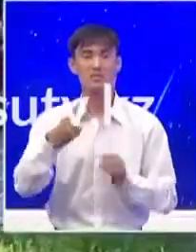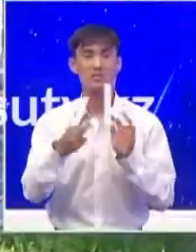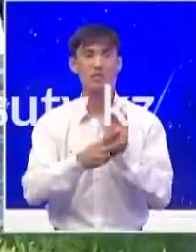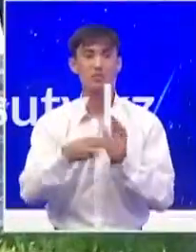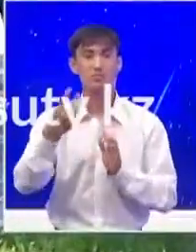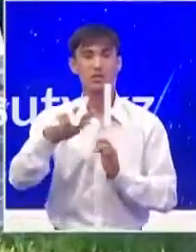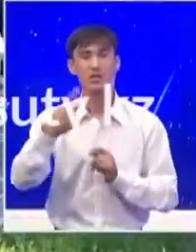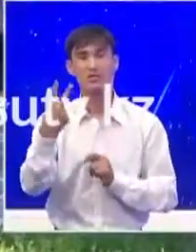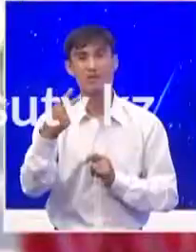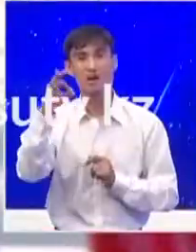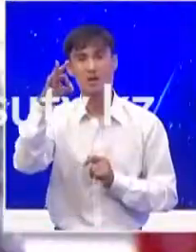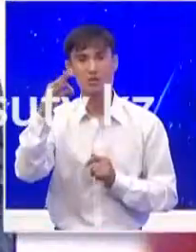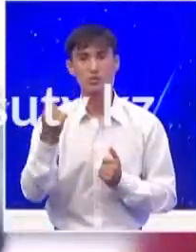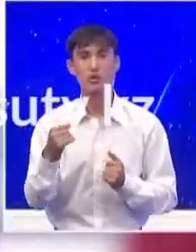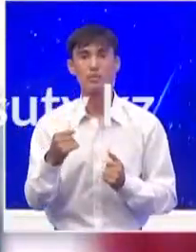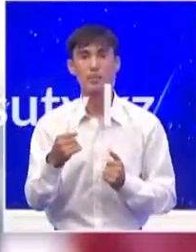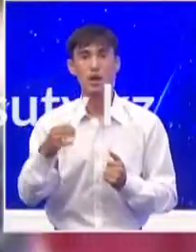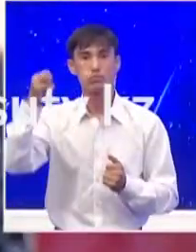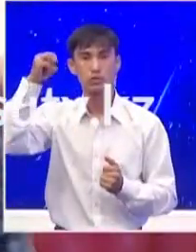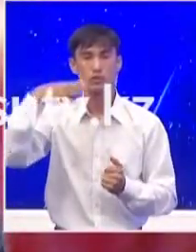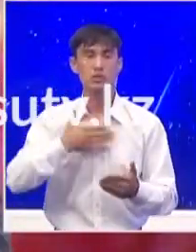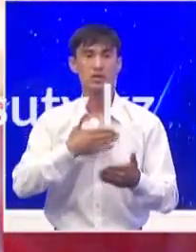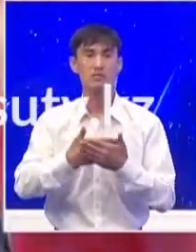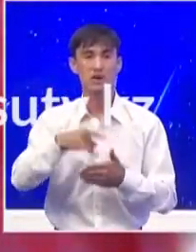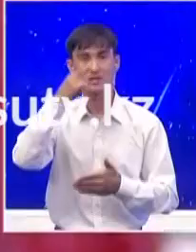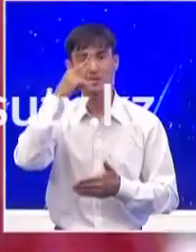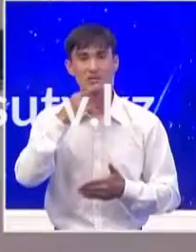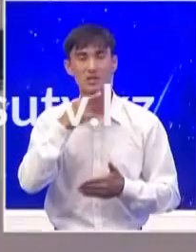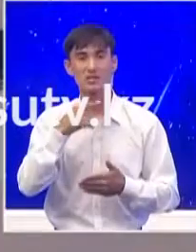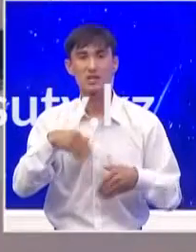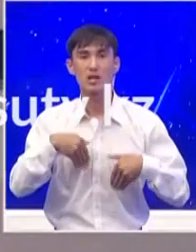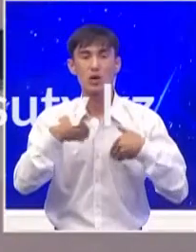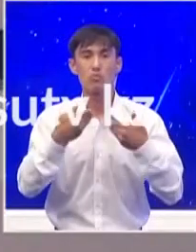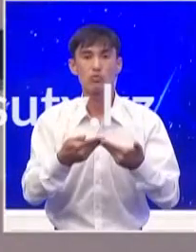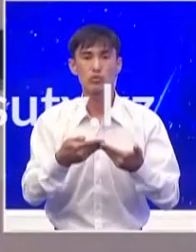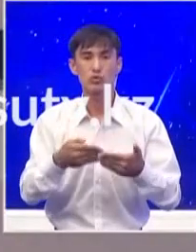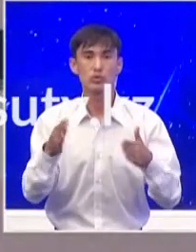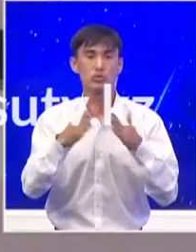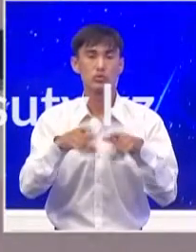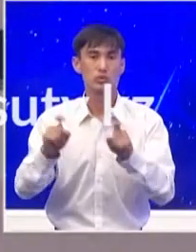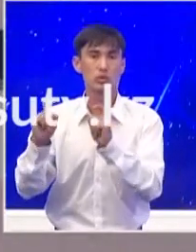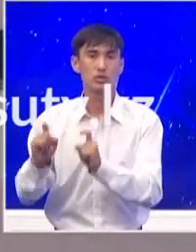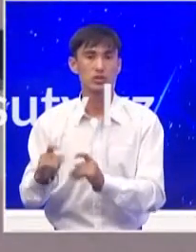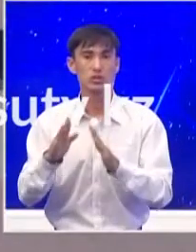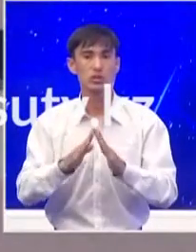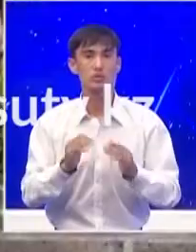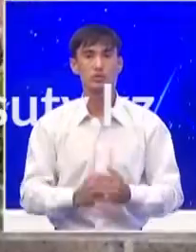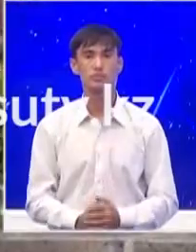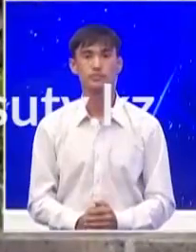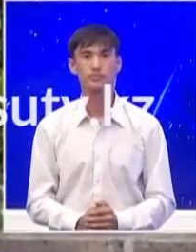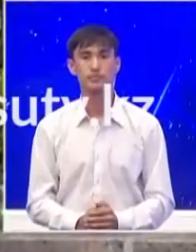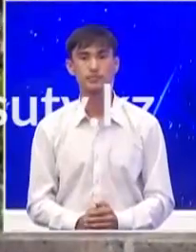42 градусов при у солнечной активности и казахстанцам рекомендуют не рисковать здоровьем и поменьше находиться на